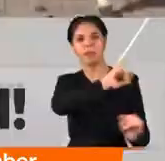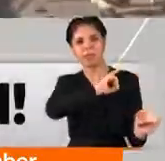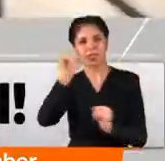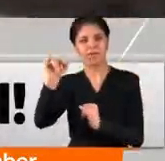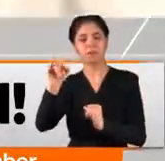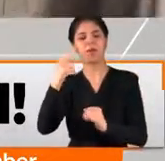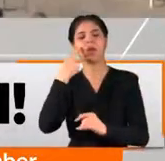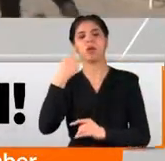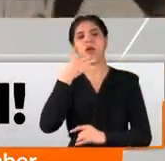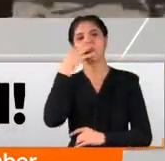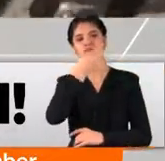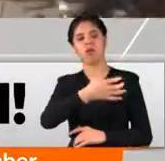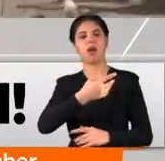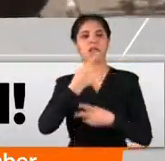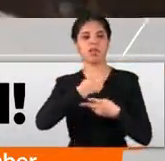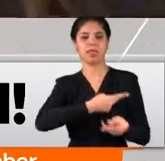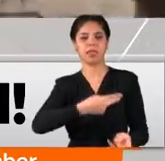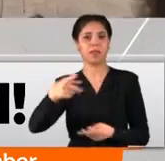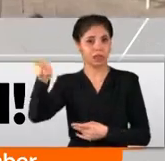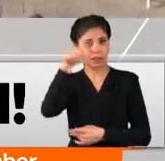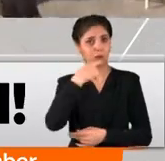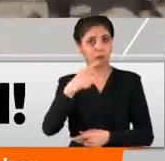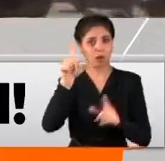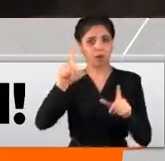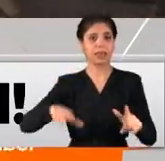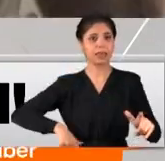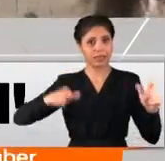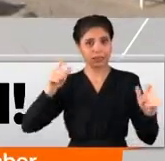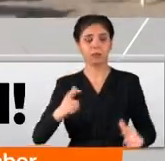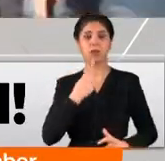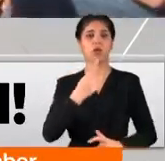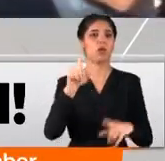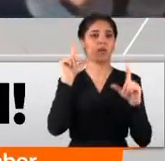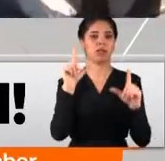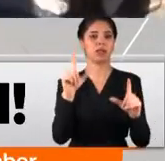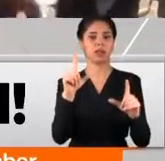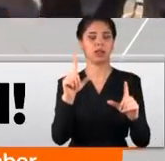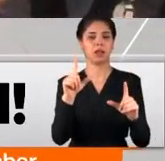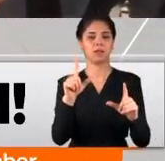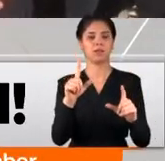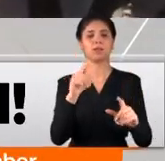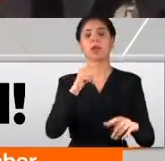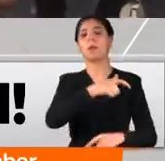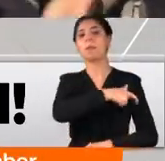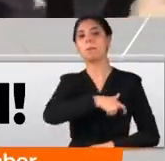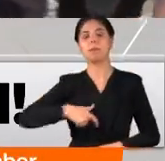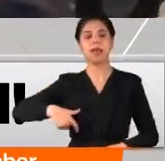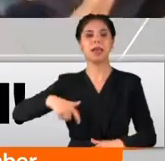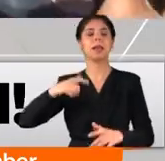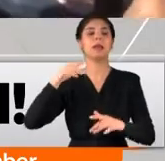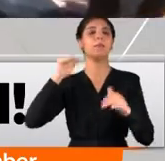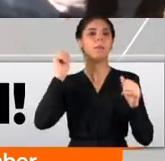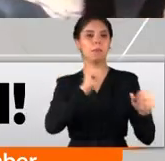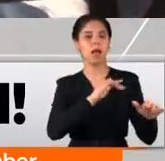çağırdı. Benim söylemem yetmiyor. Siz de söylemelisiniz. İzmir'de söyleme. Milli bayramları, milli